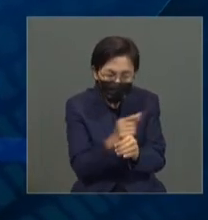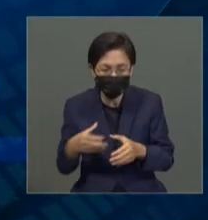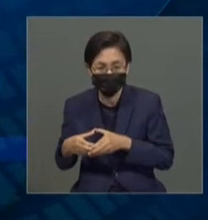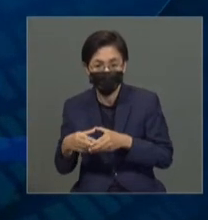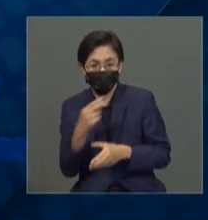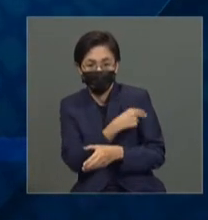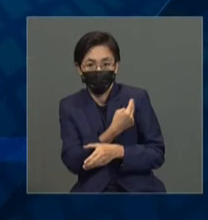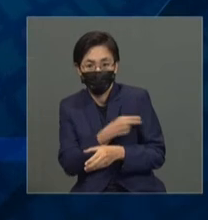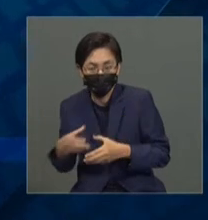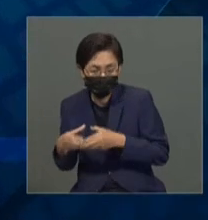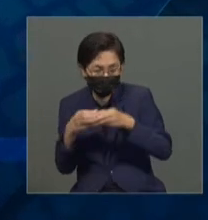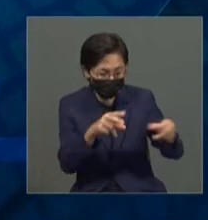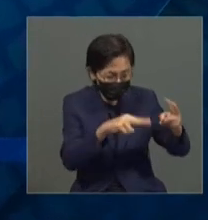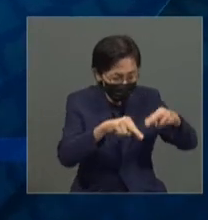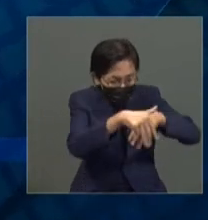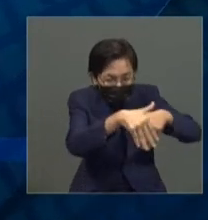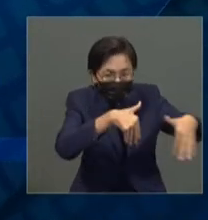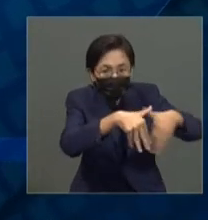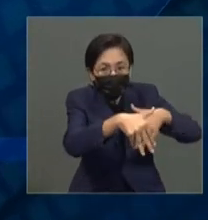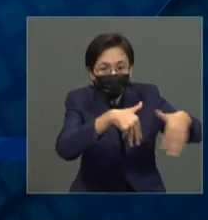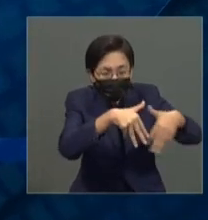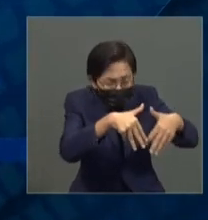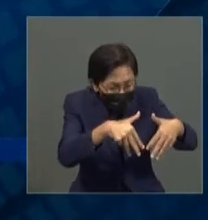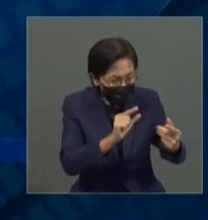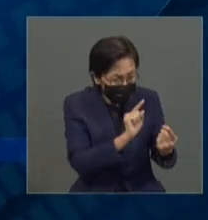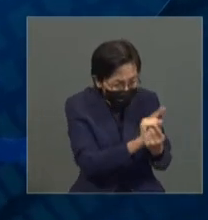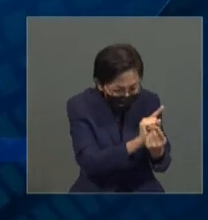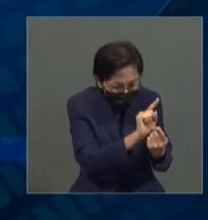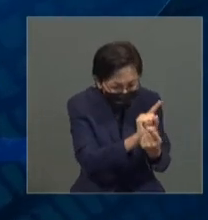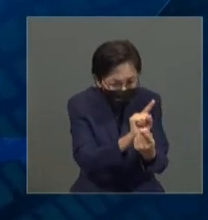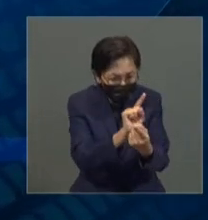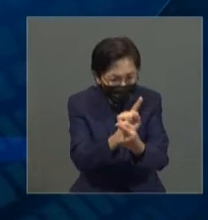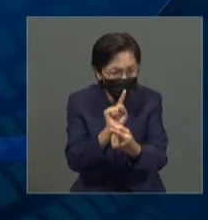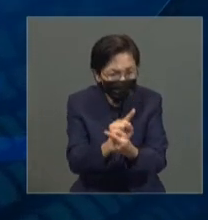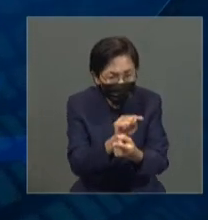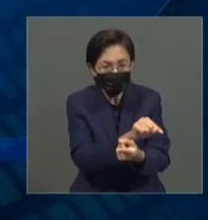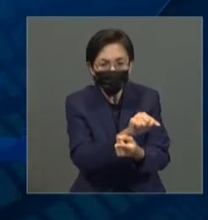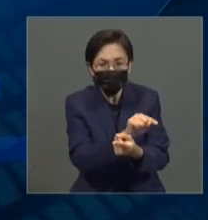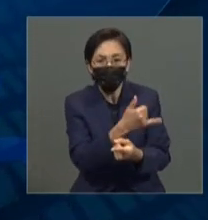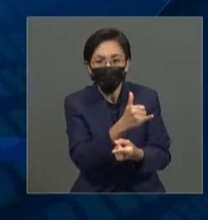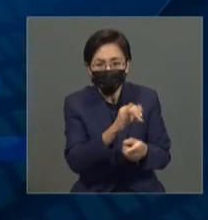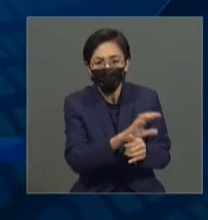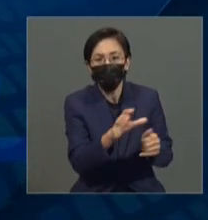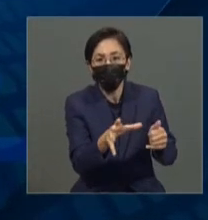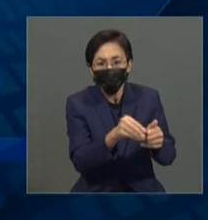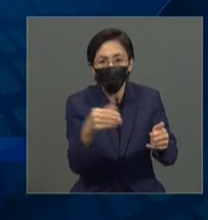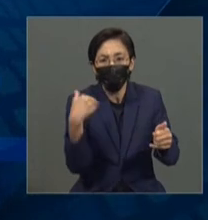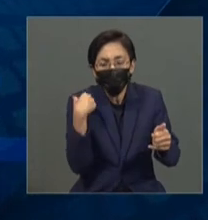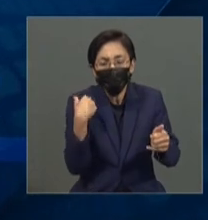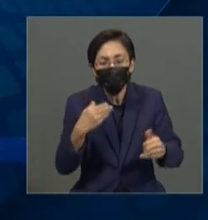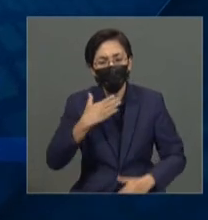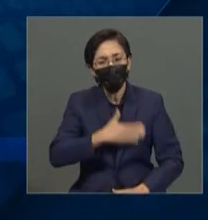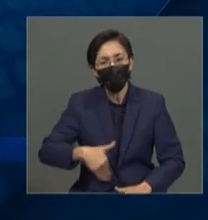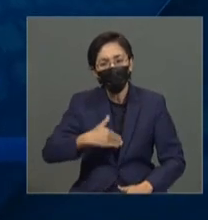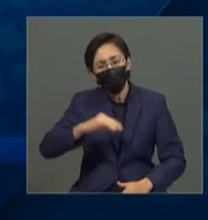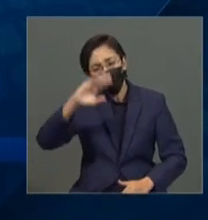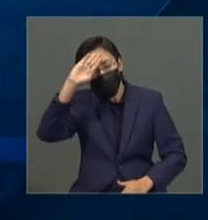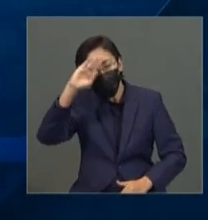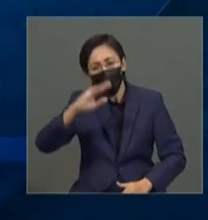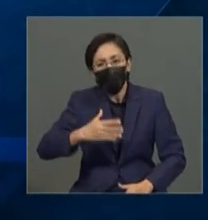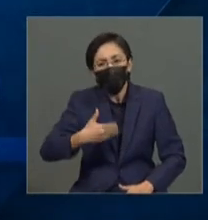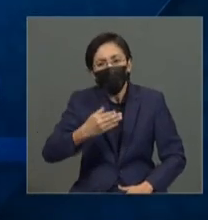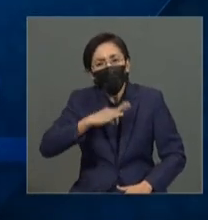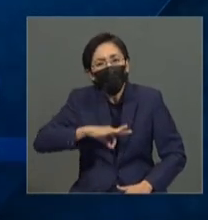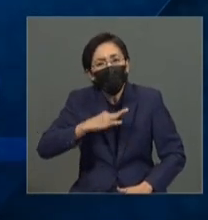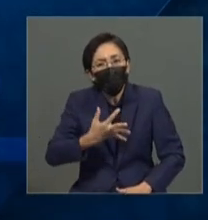ดกรองเชิงรุกให้ได้พบผู้ป่วยที่อาจจะยังไม่แสดงอาการนะคะแล้วก็เข้าสู่กระบวนการรักษาดูแลอย่างเหม